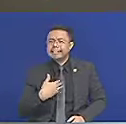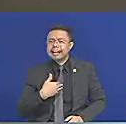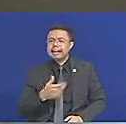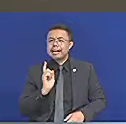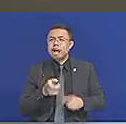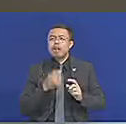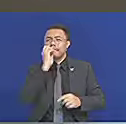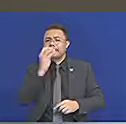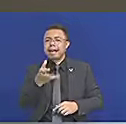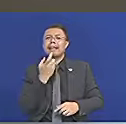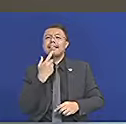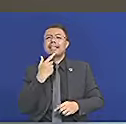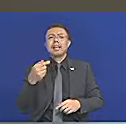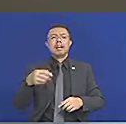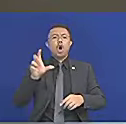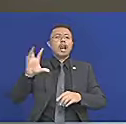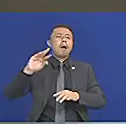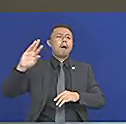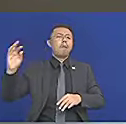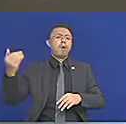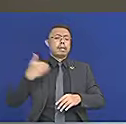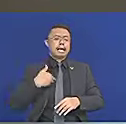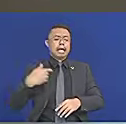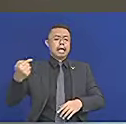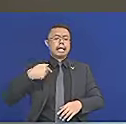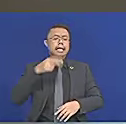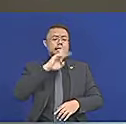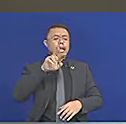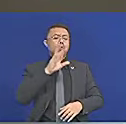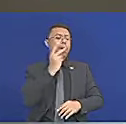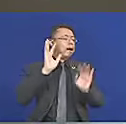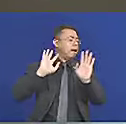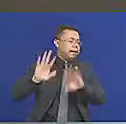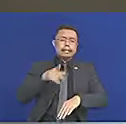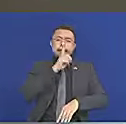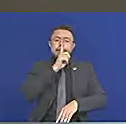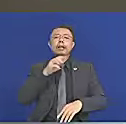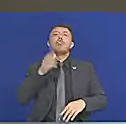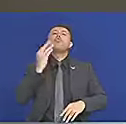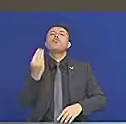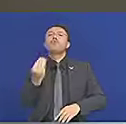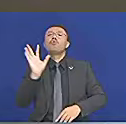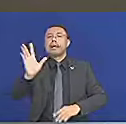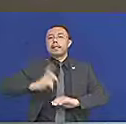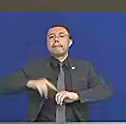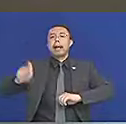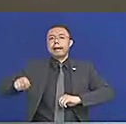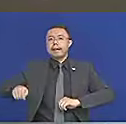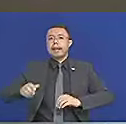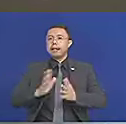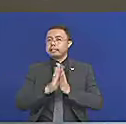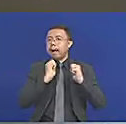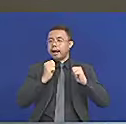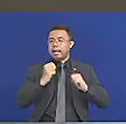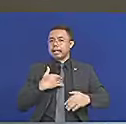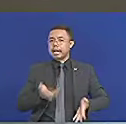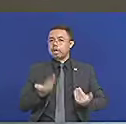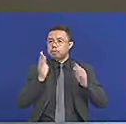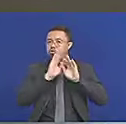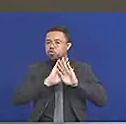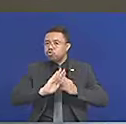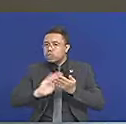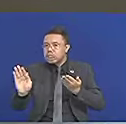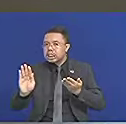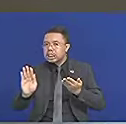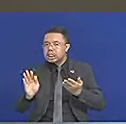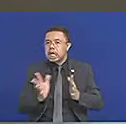dia ngomong-ngomongin gitu, ya saya diam saja. Kita tunggu pengadilan. Makin semangat saya hidup suci.